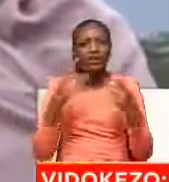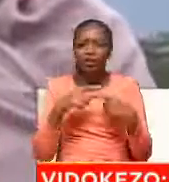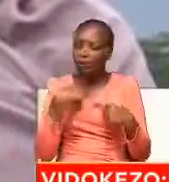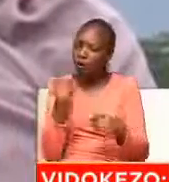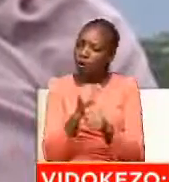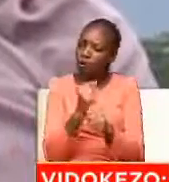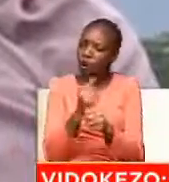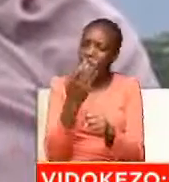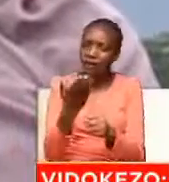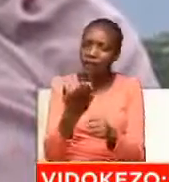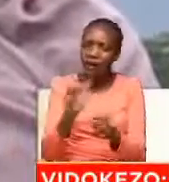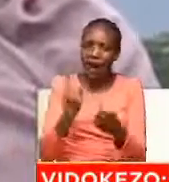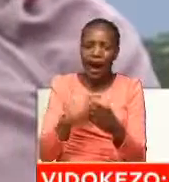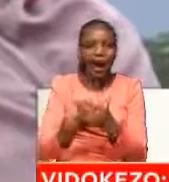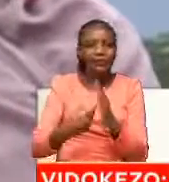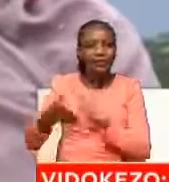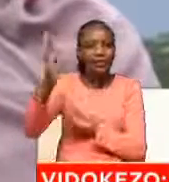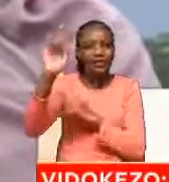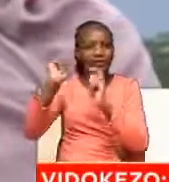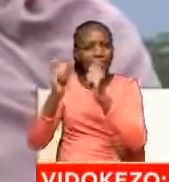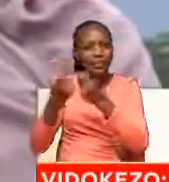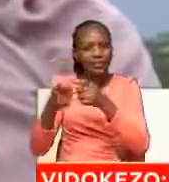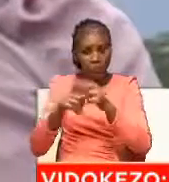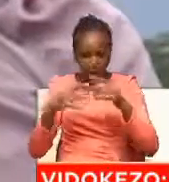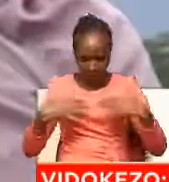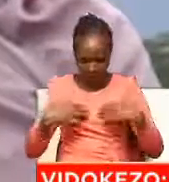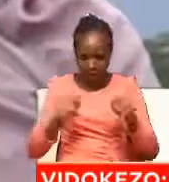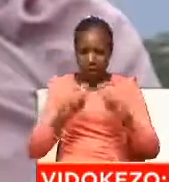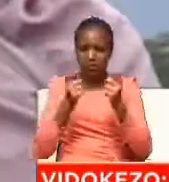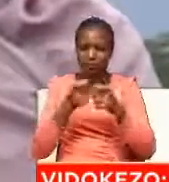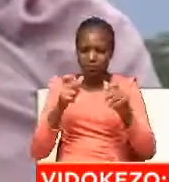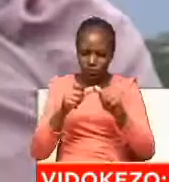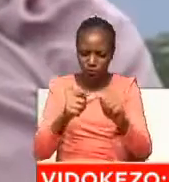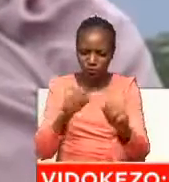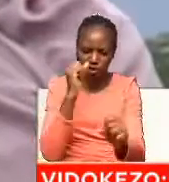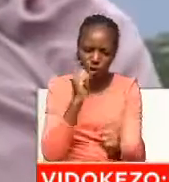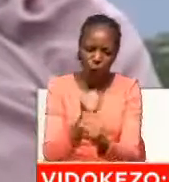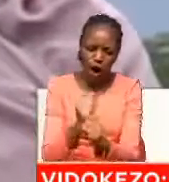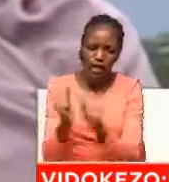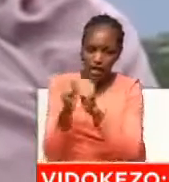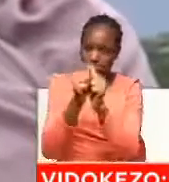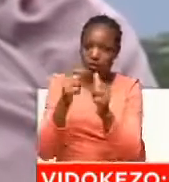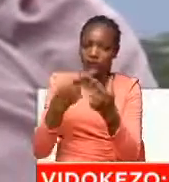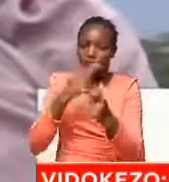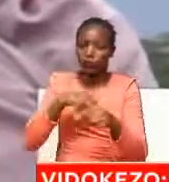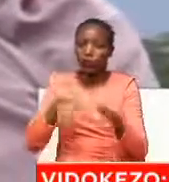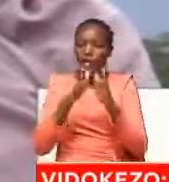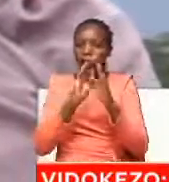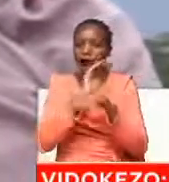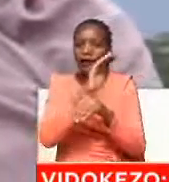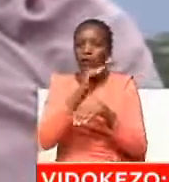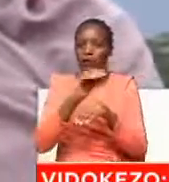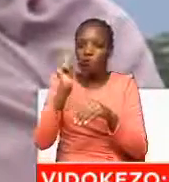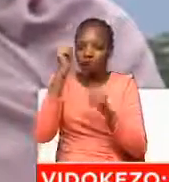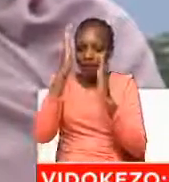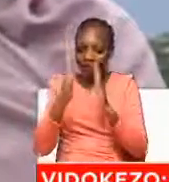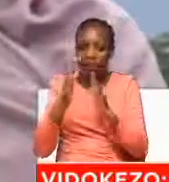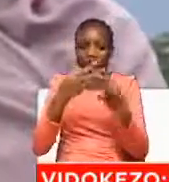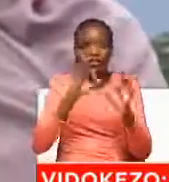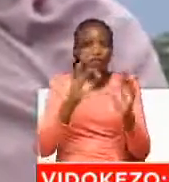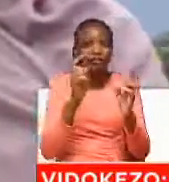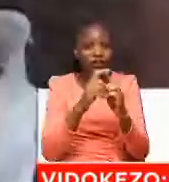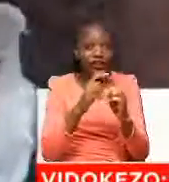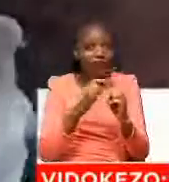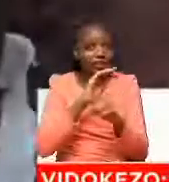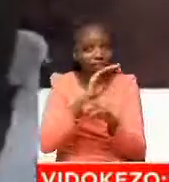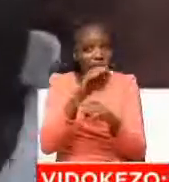kasi. Watu wa security, watu wa health wafanye kasi pamoja, lakini tunaomba wananchi wakiambiwa wapimwe lazima